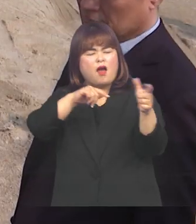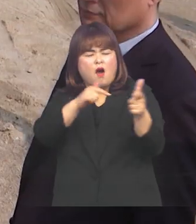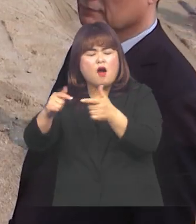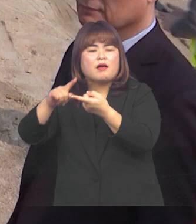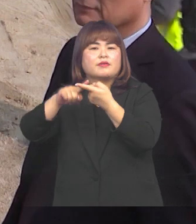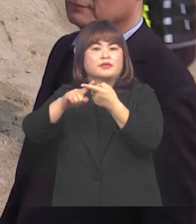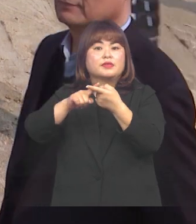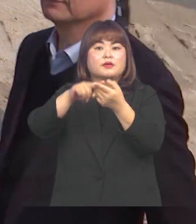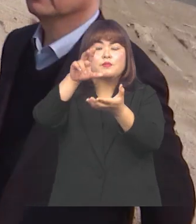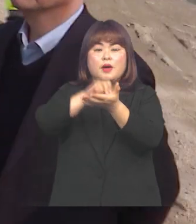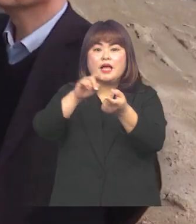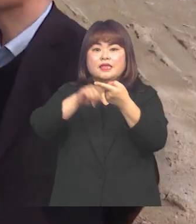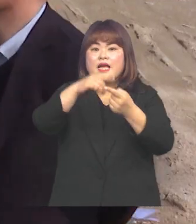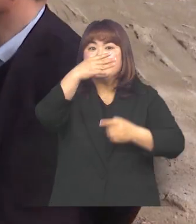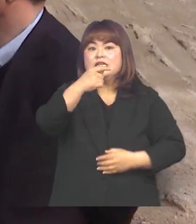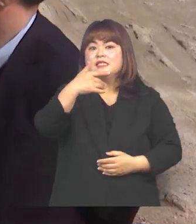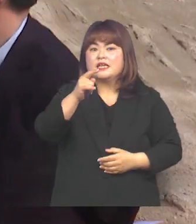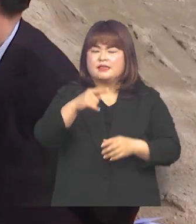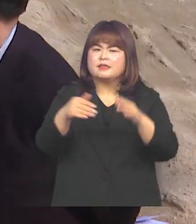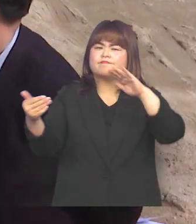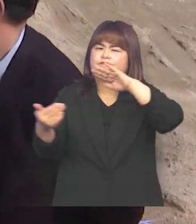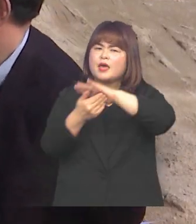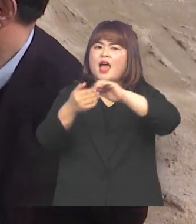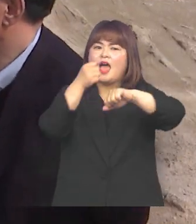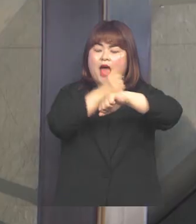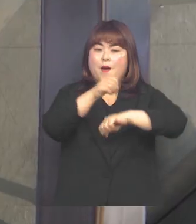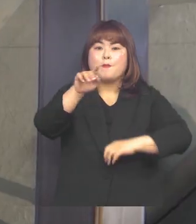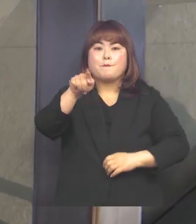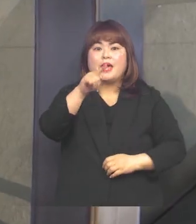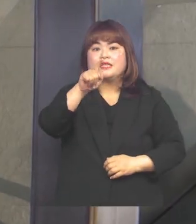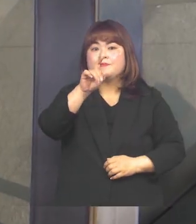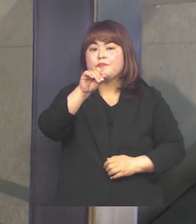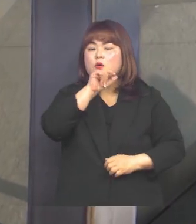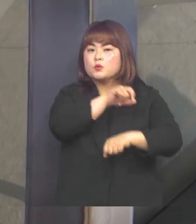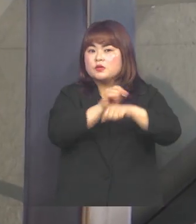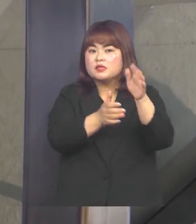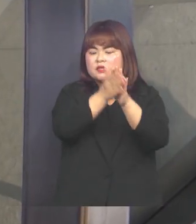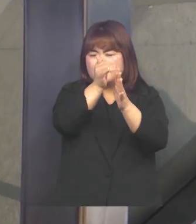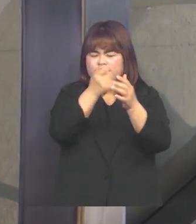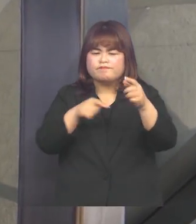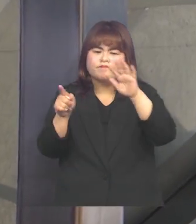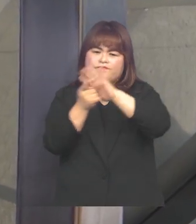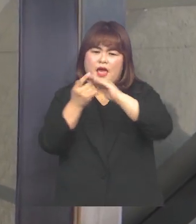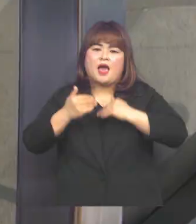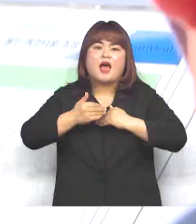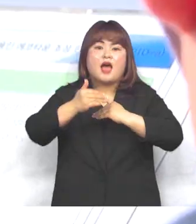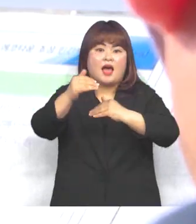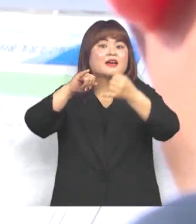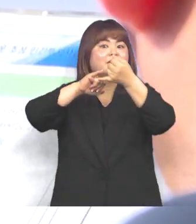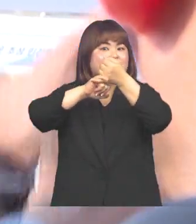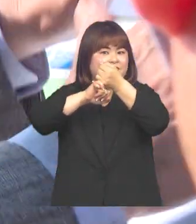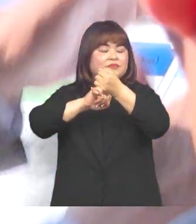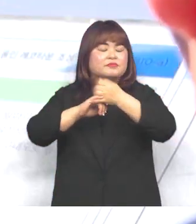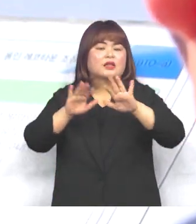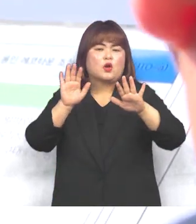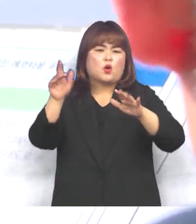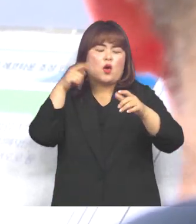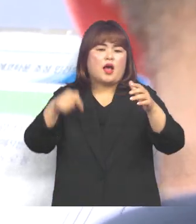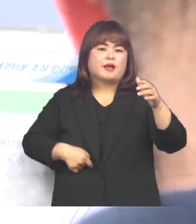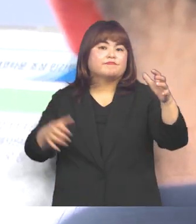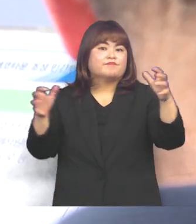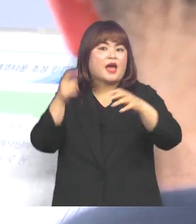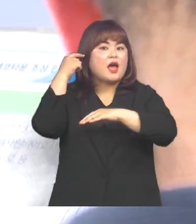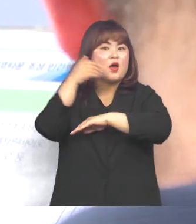모든 분야에서 용인 르네상스를 꽃피우며 110만 용인 시민들과 함께 도약하는 용인특례시를 만들기 위해